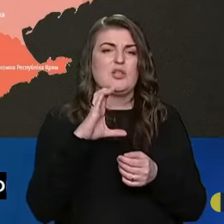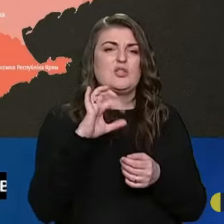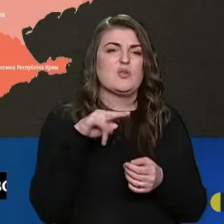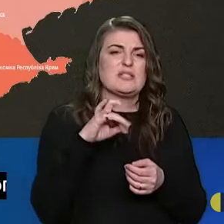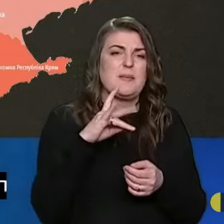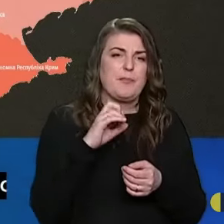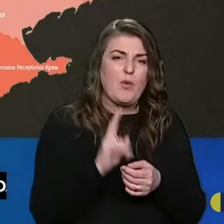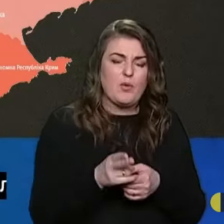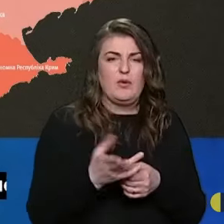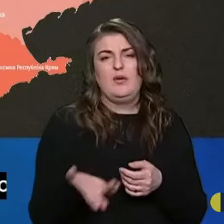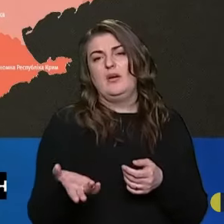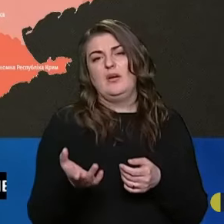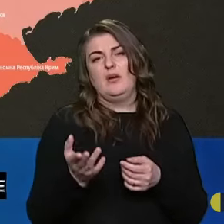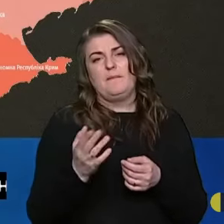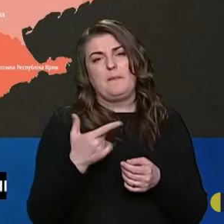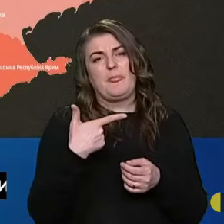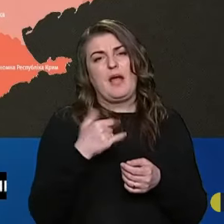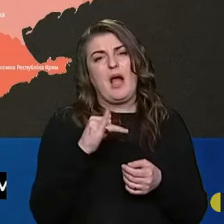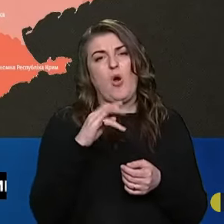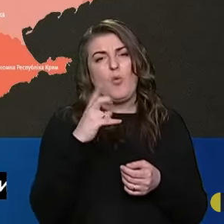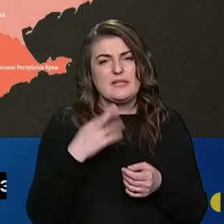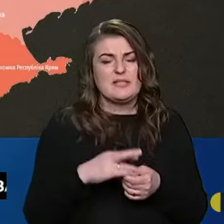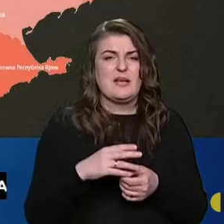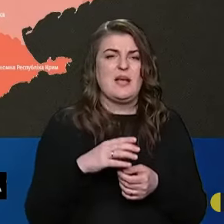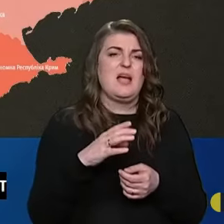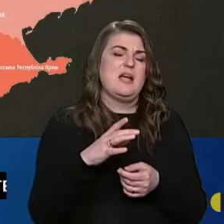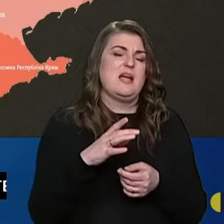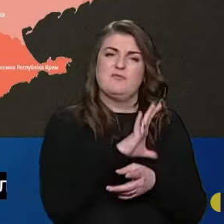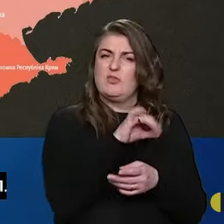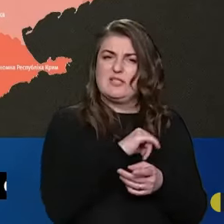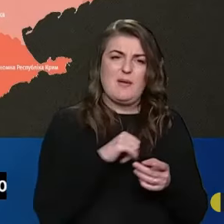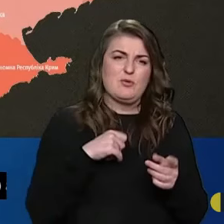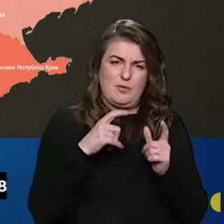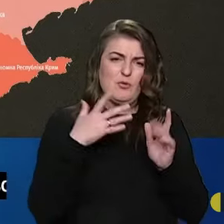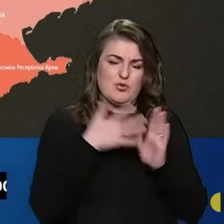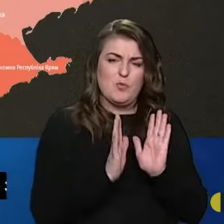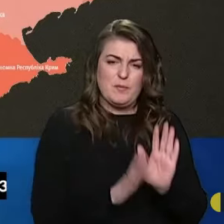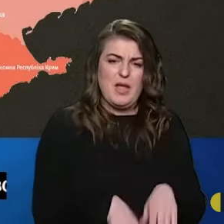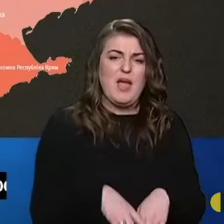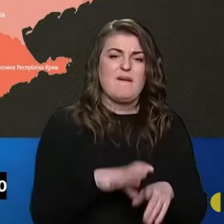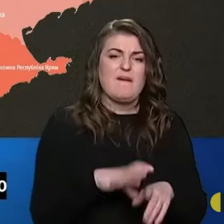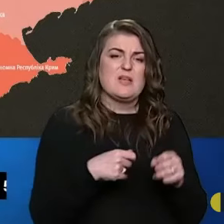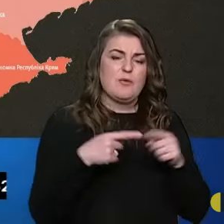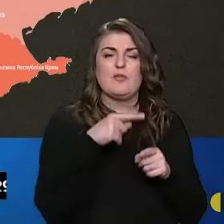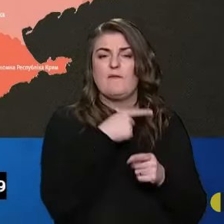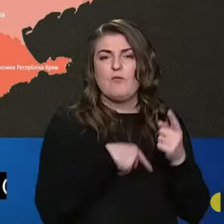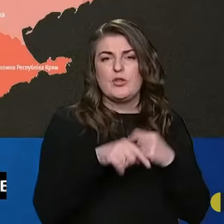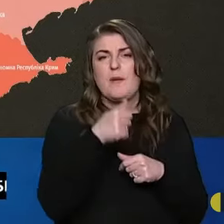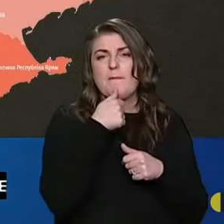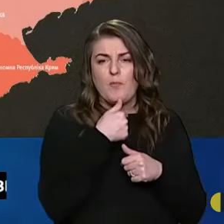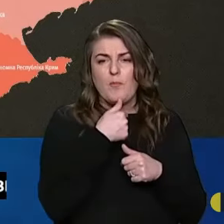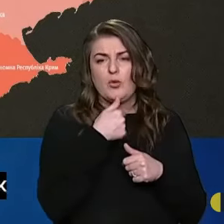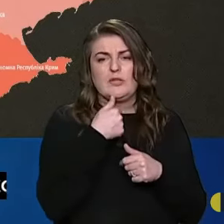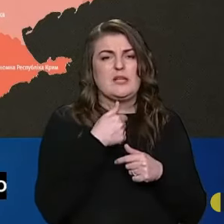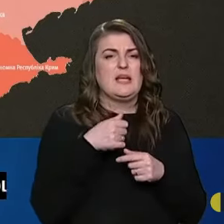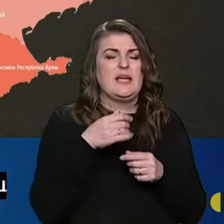сонцепьоків, ну, гаубиці, самоходки, то само собою розуміється. Ну і відповідно вони